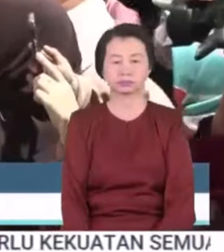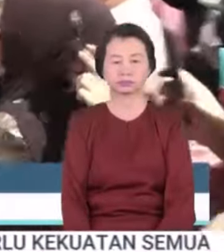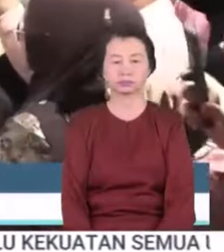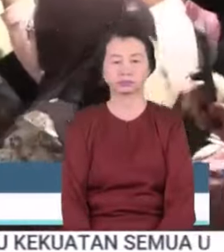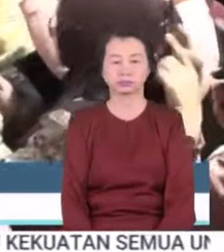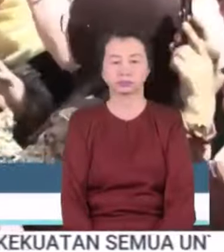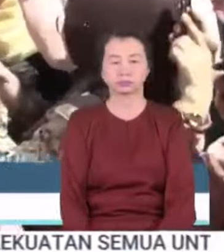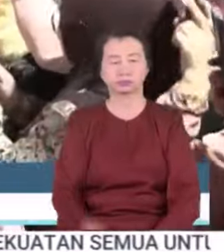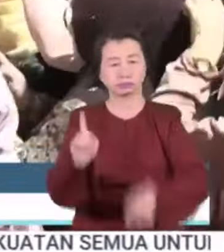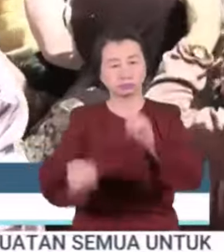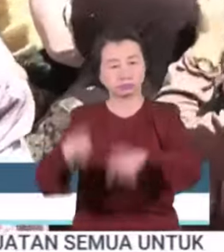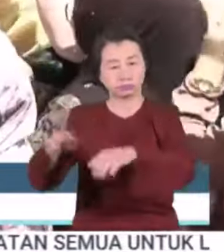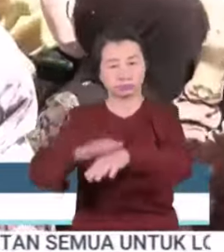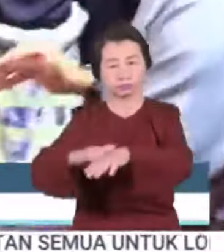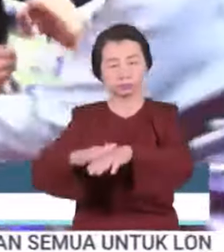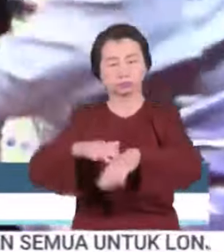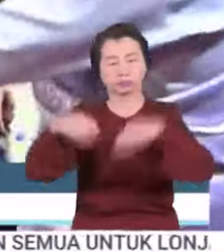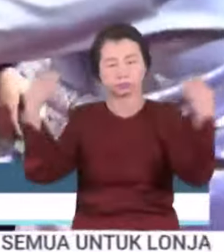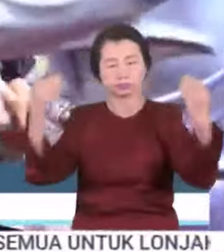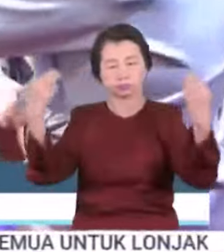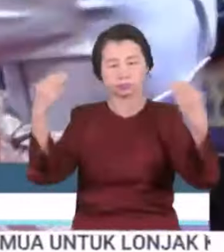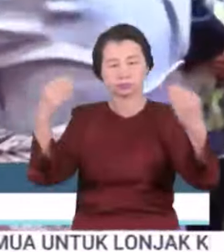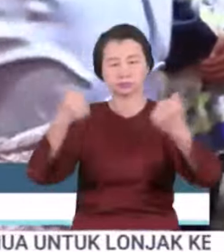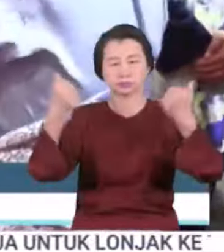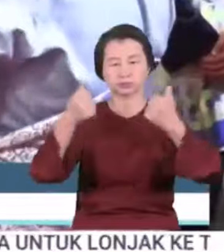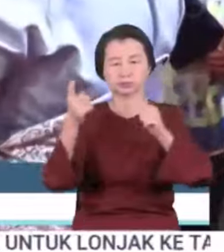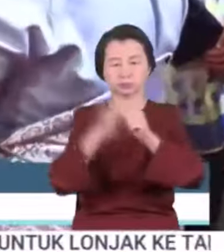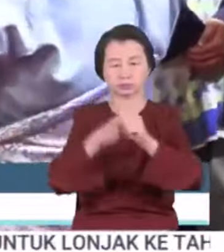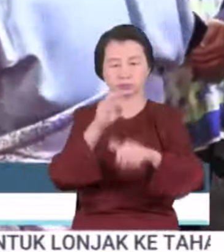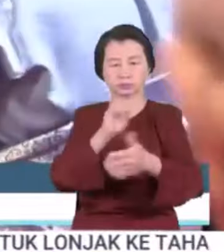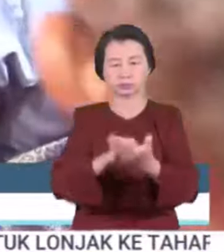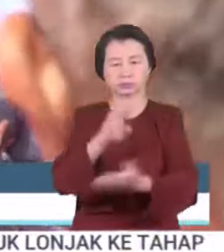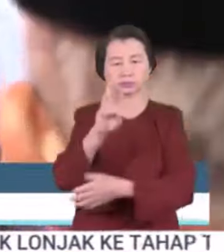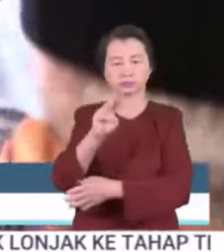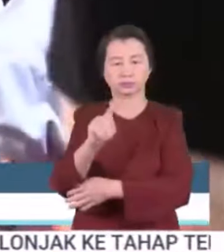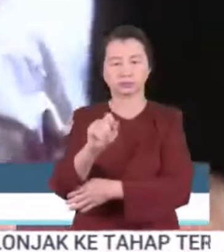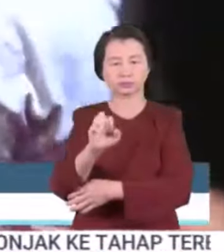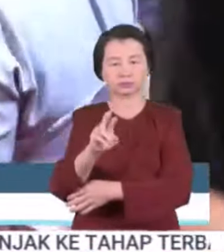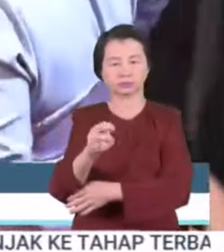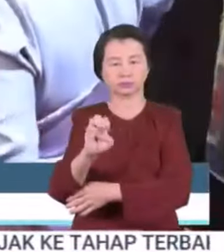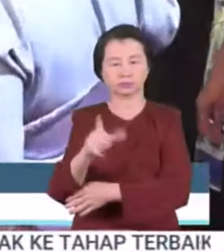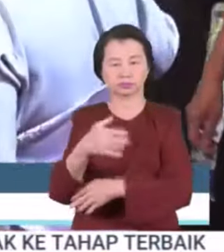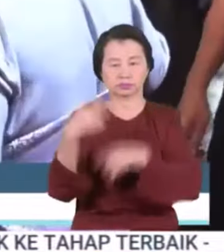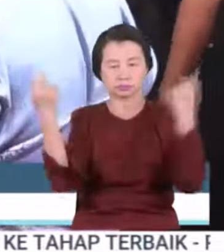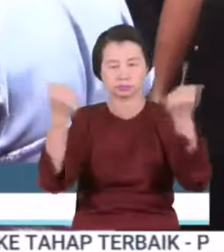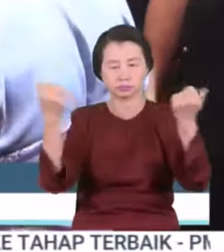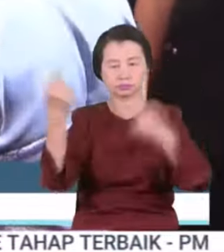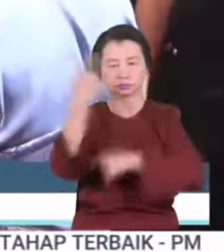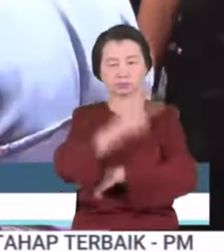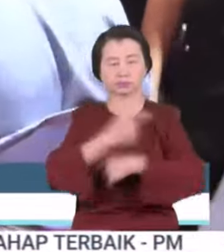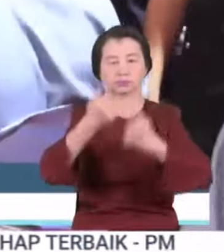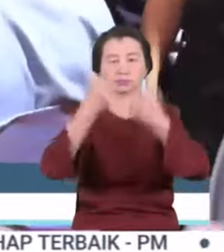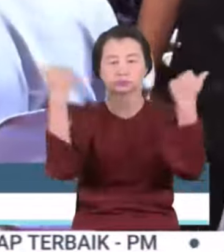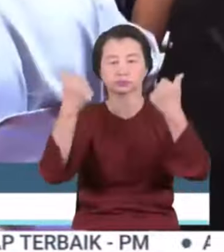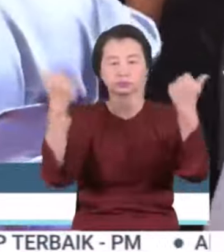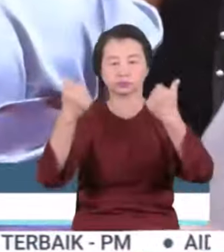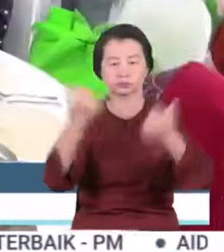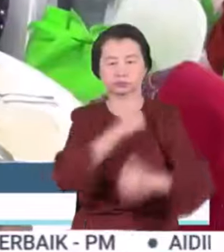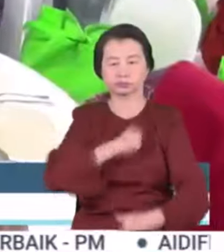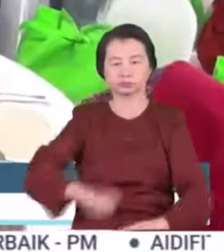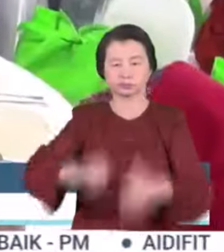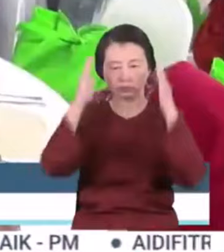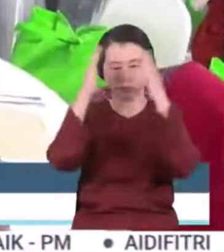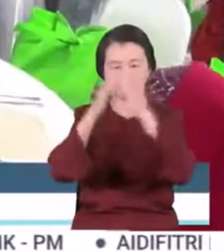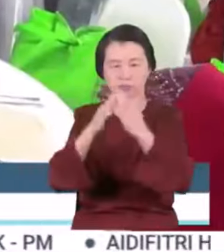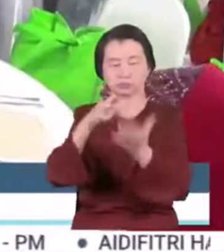sementara itu pelbagai kaum memeriahkan sambutan hari raya pertama di temerloh dengan menghadiri Majlis sambutan hari raya aidil fitri Sultan